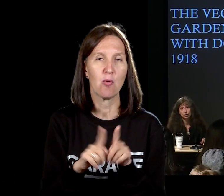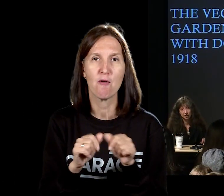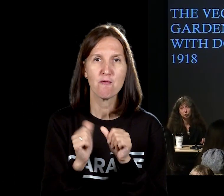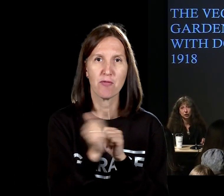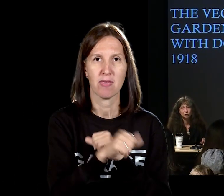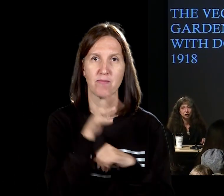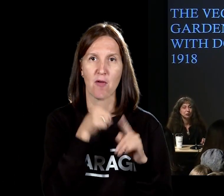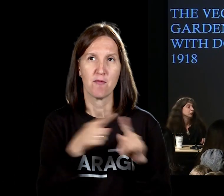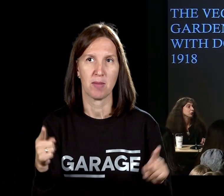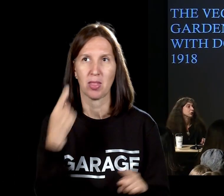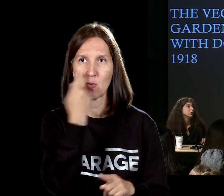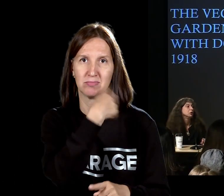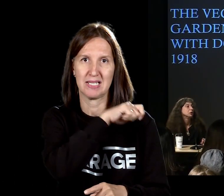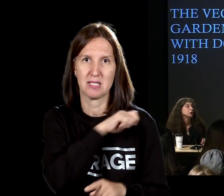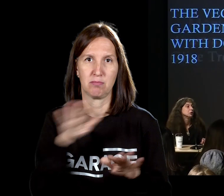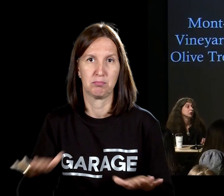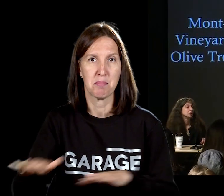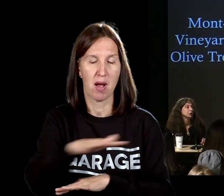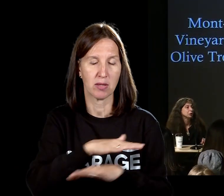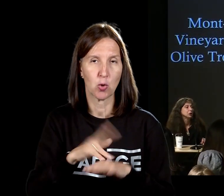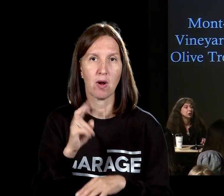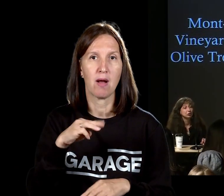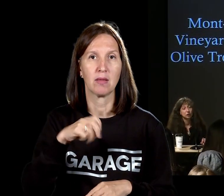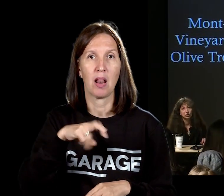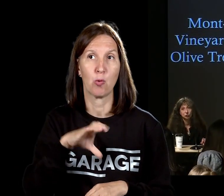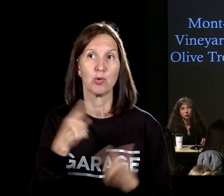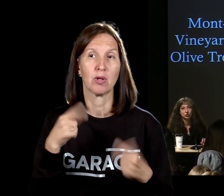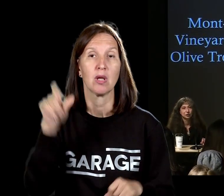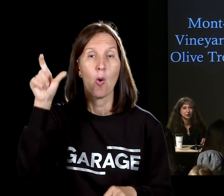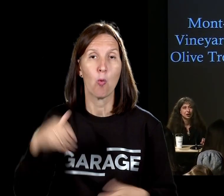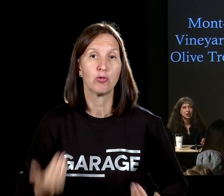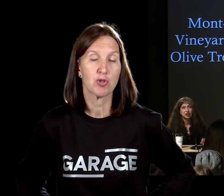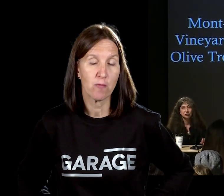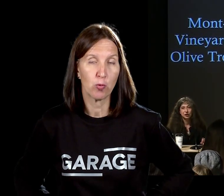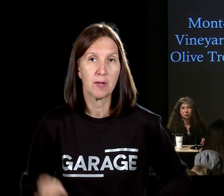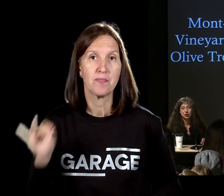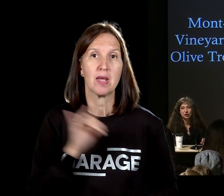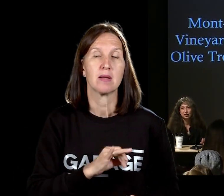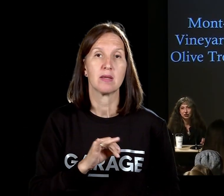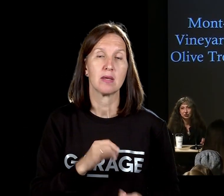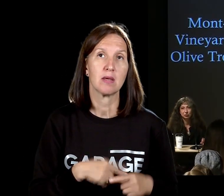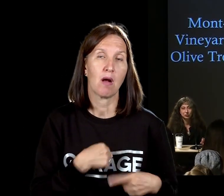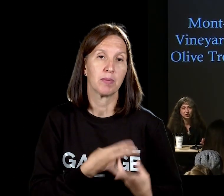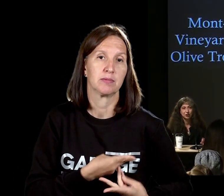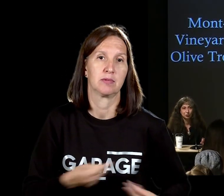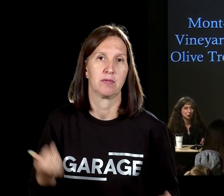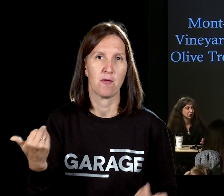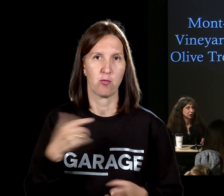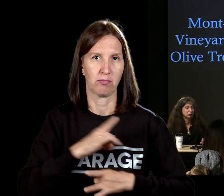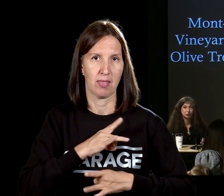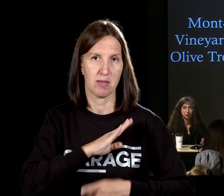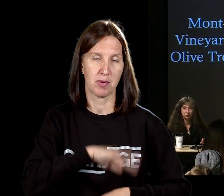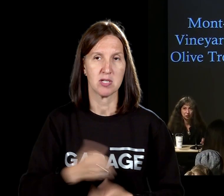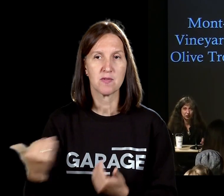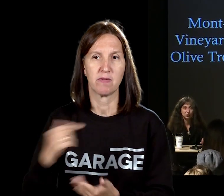вневременную Испанию, вневременную Каталонию, в которой он тогда живет и отходит от своей депрессии как раз в провинциальном